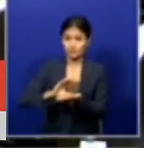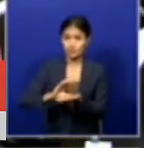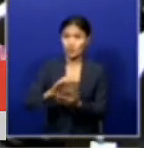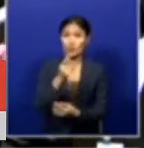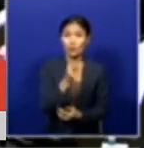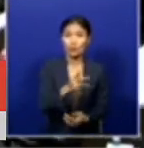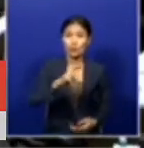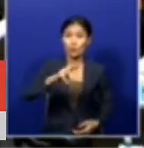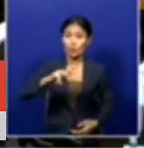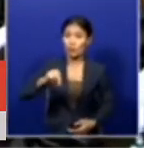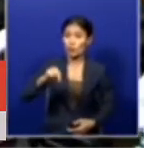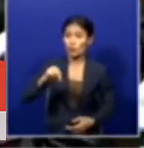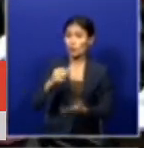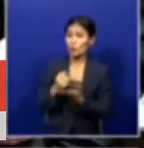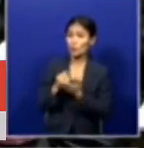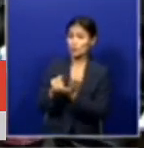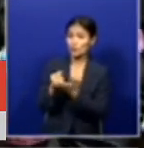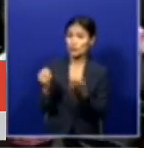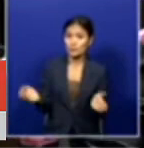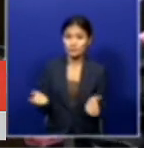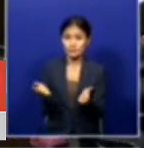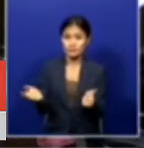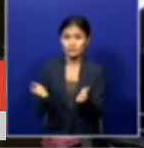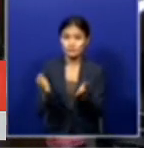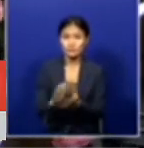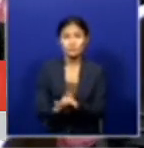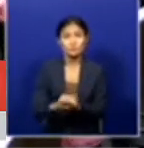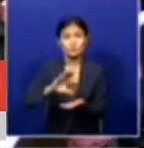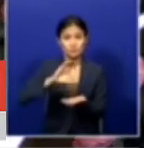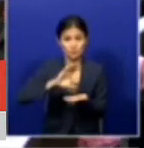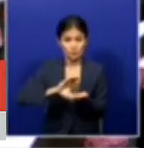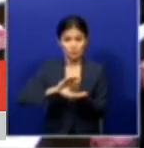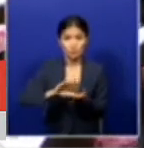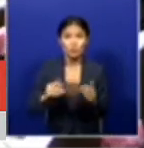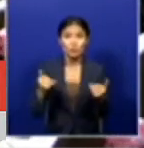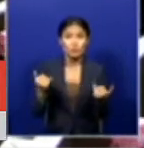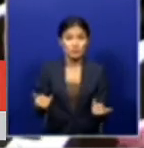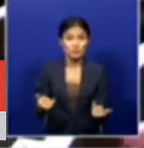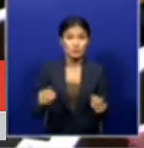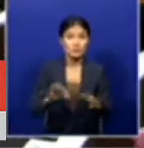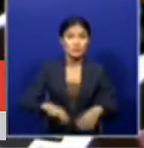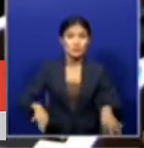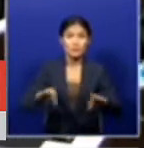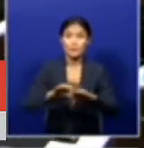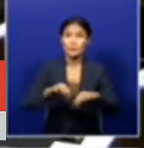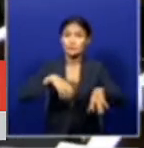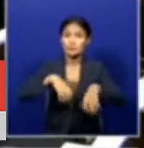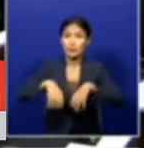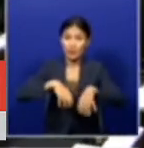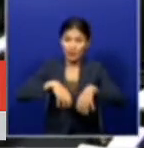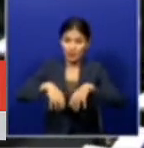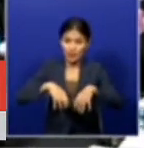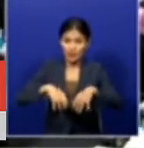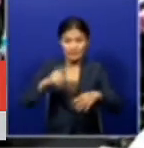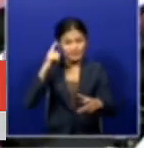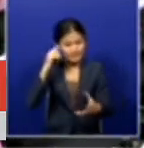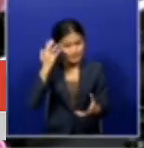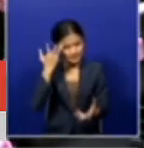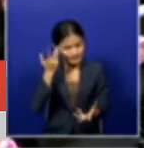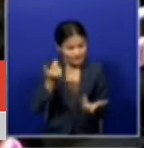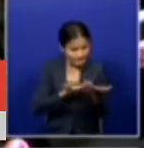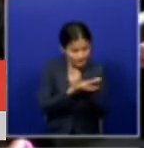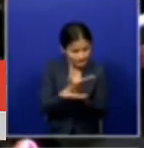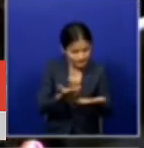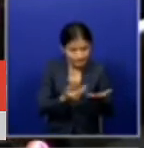รีณขณะนี้จึงต้องมาพิจารณาว่าสภาจะควบคุมตรวจสอ